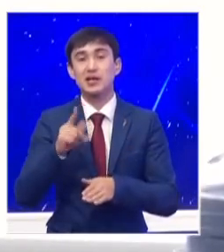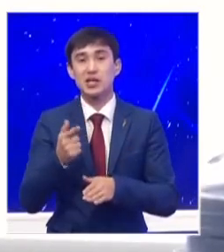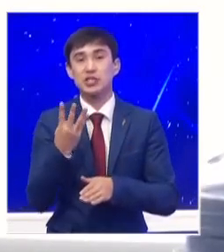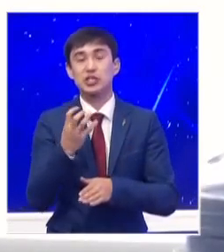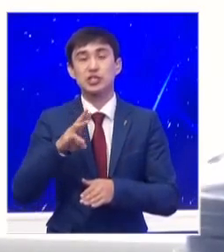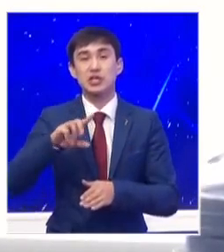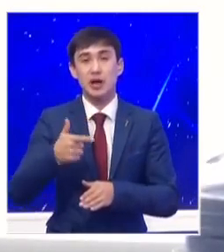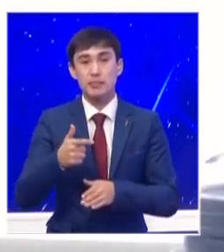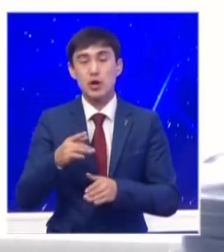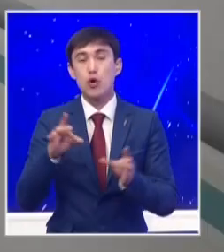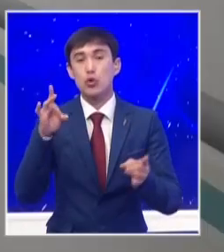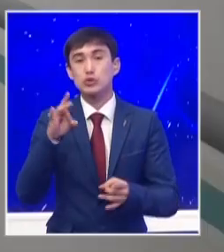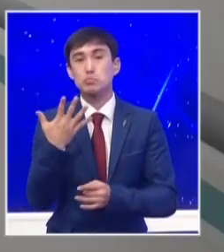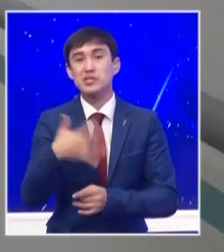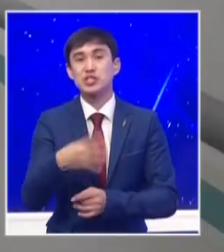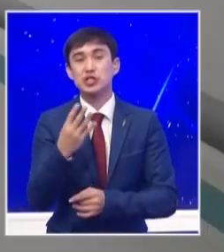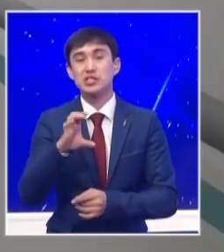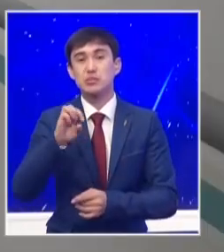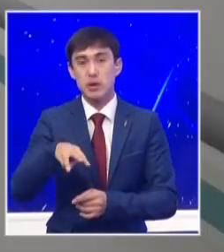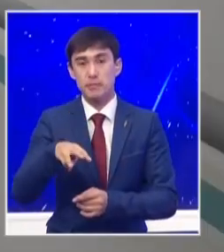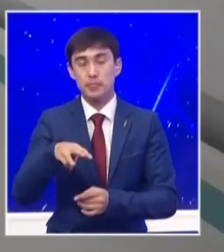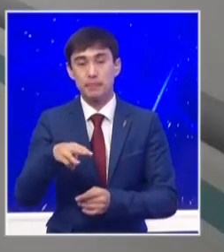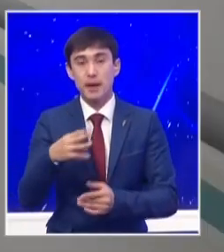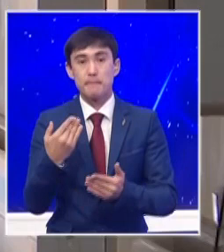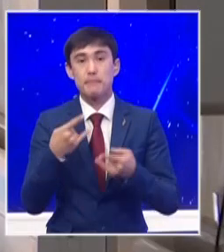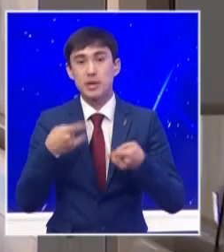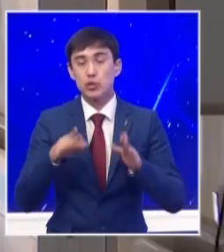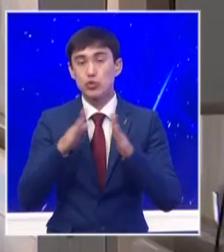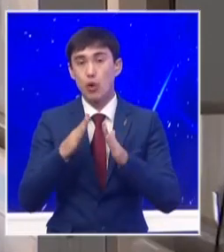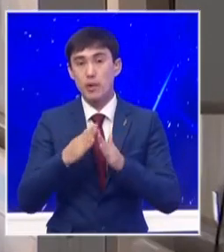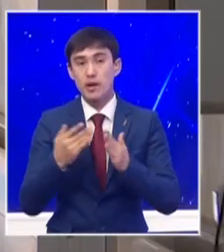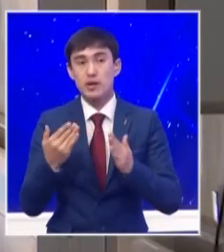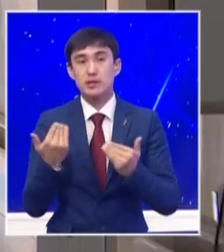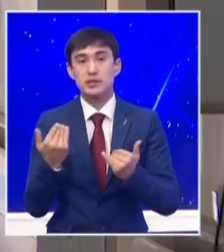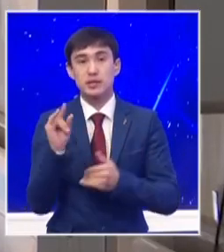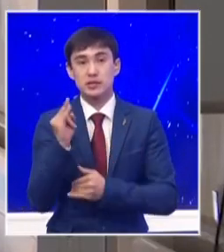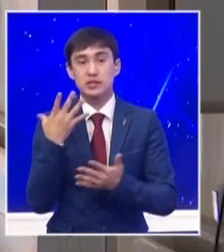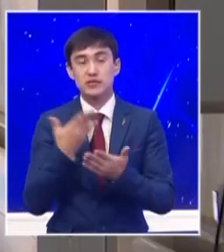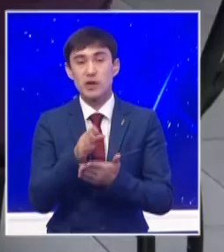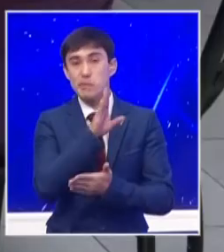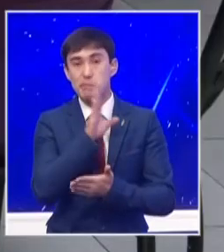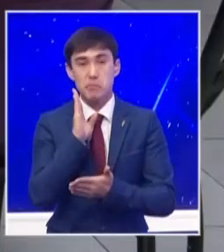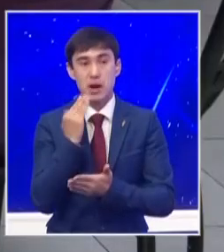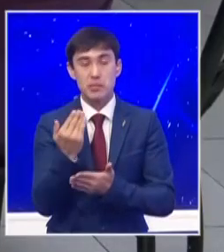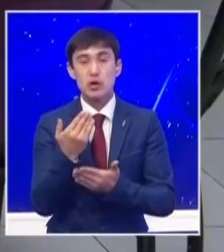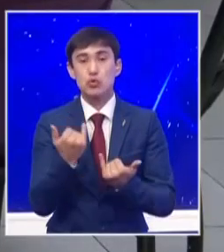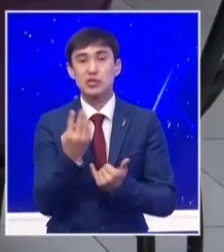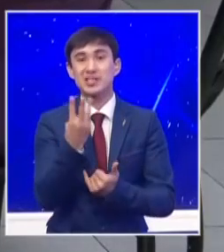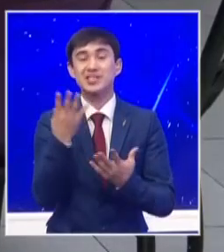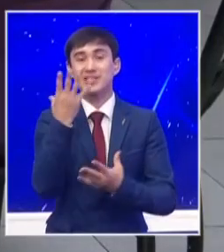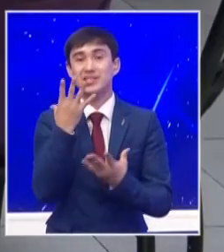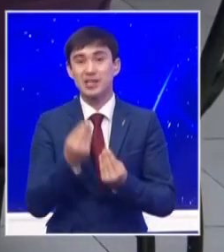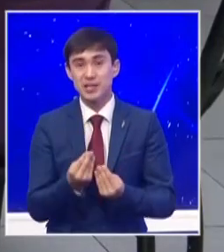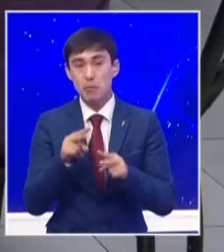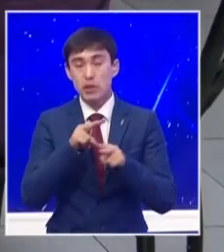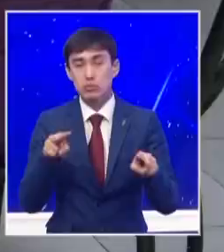400 г Рост 54 см в перене тальном в центре новорождённая со своей мамой находится уже третий день